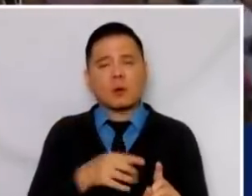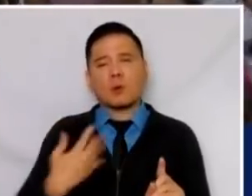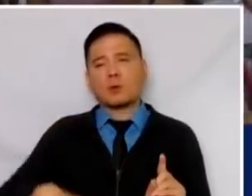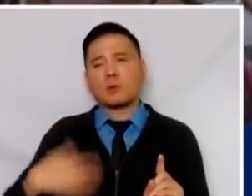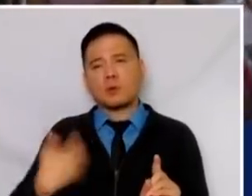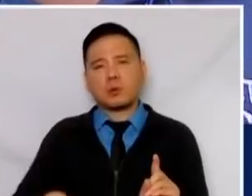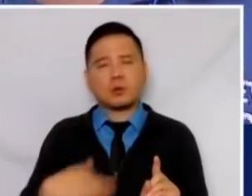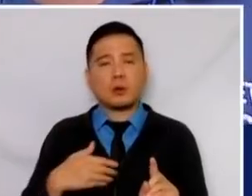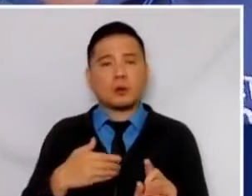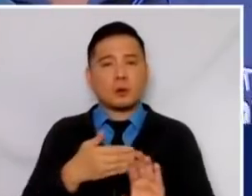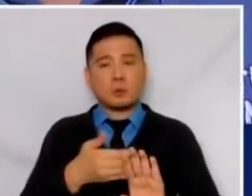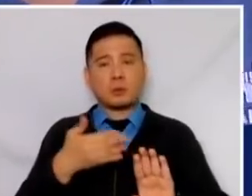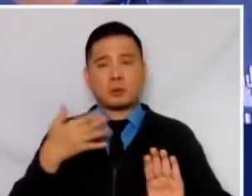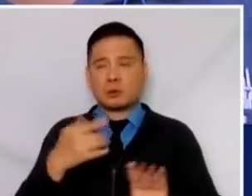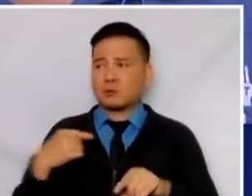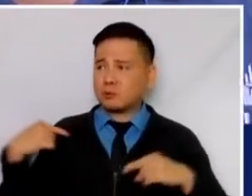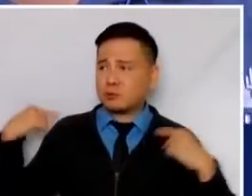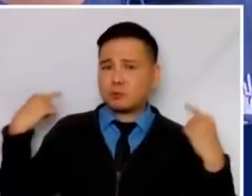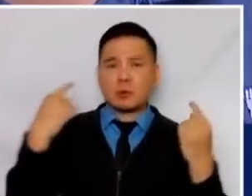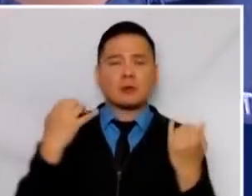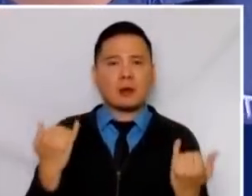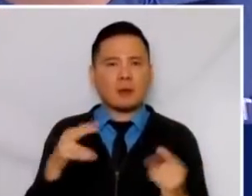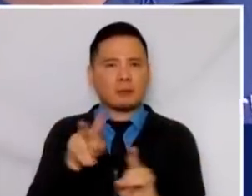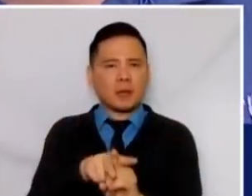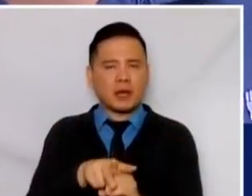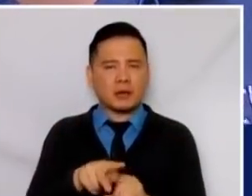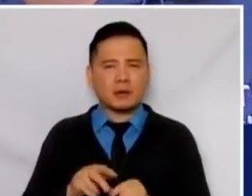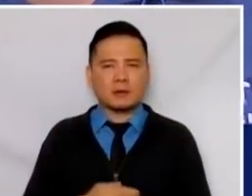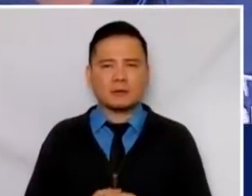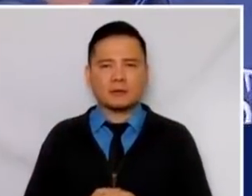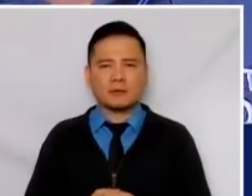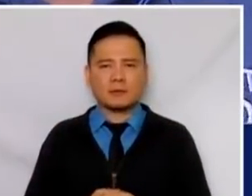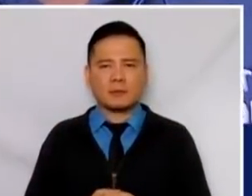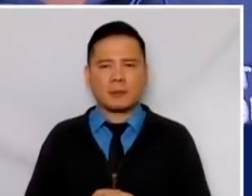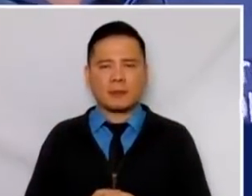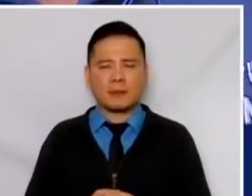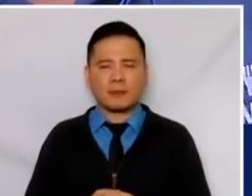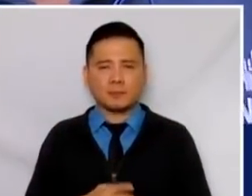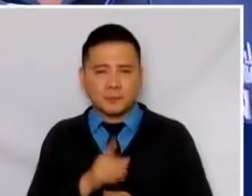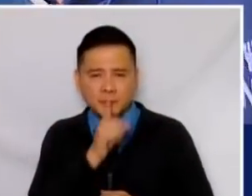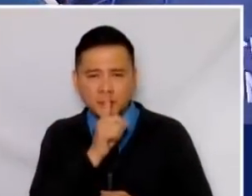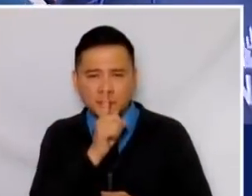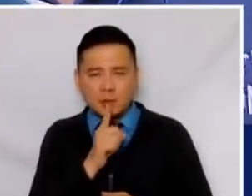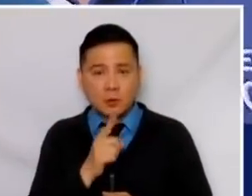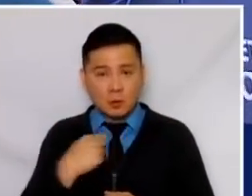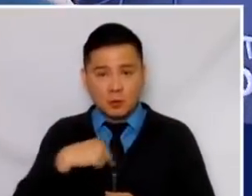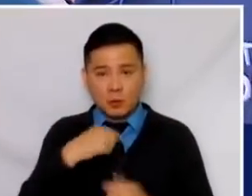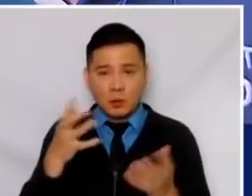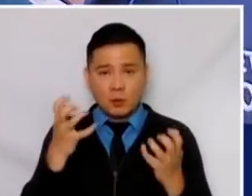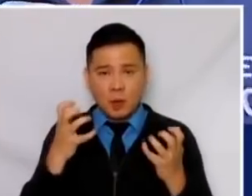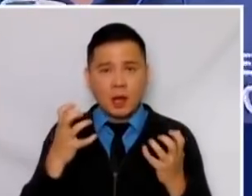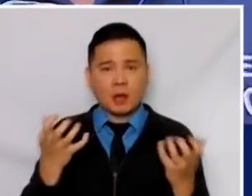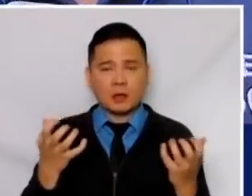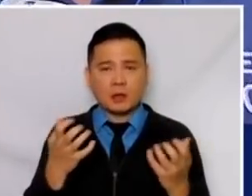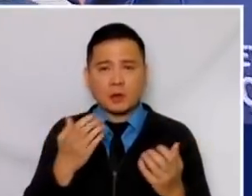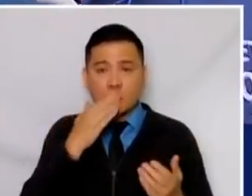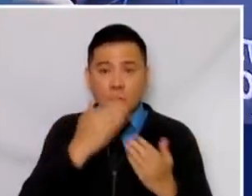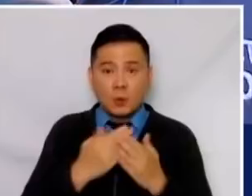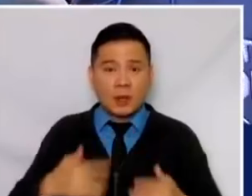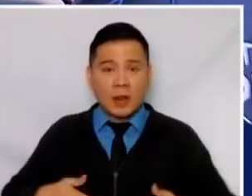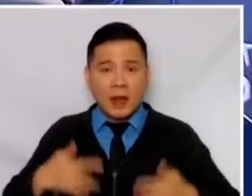Revolution. While it is true, habang totoo na gusto natin mamuhay sa kasalukuyan